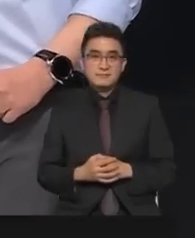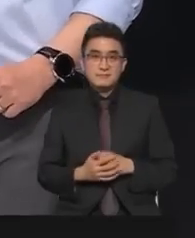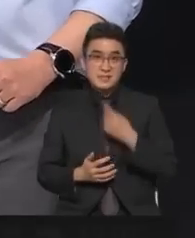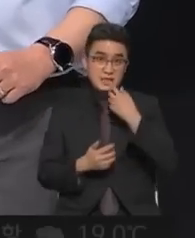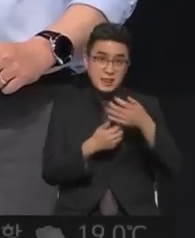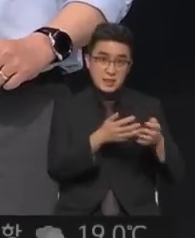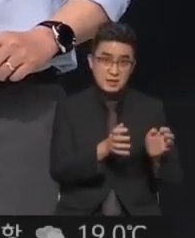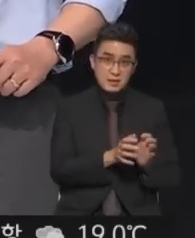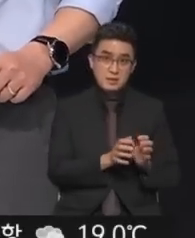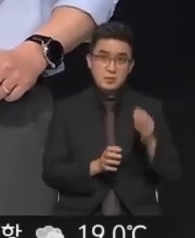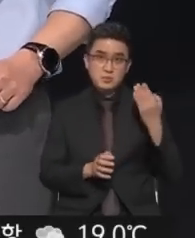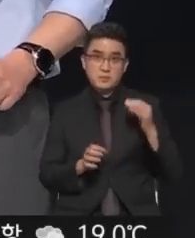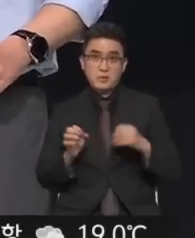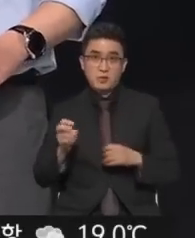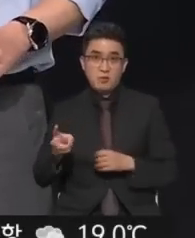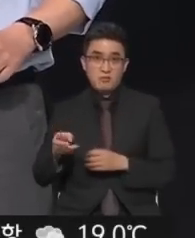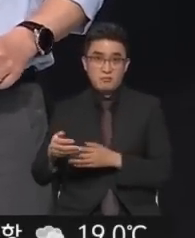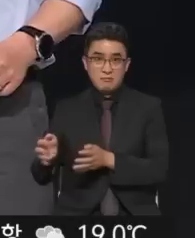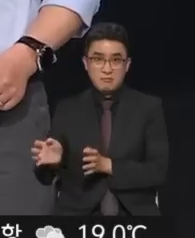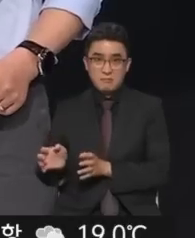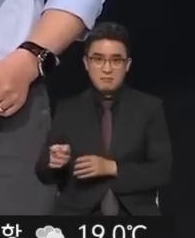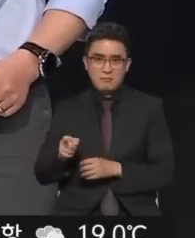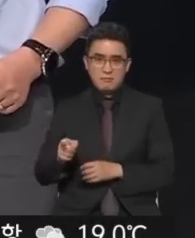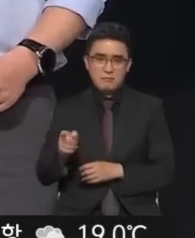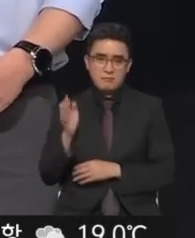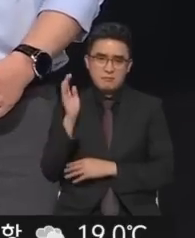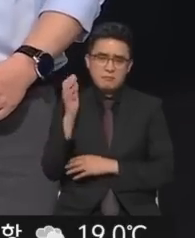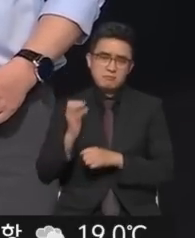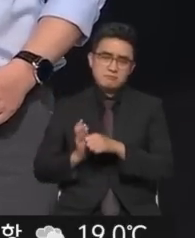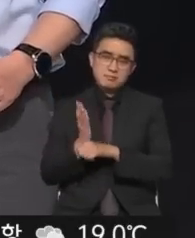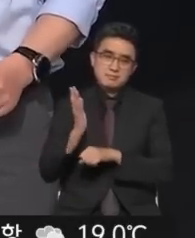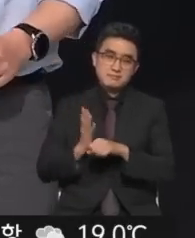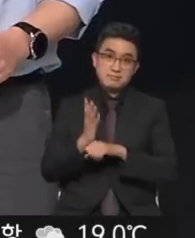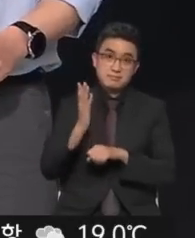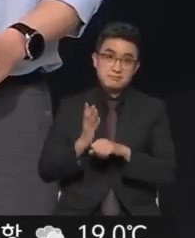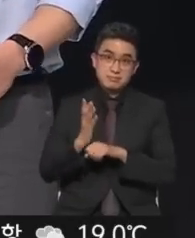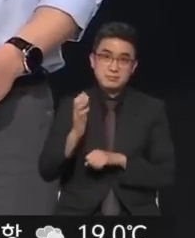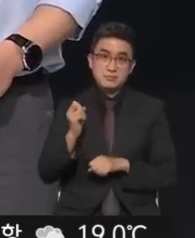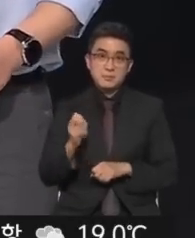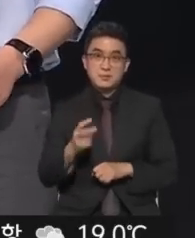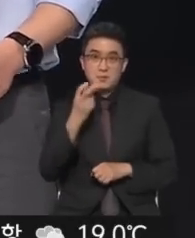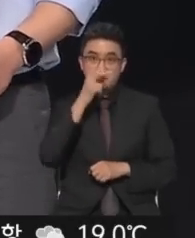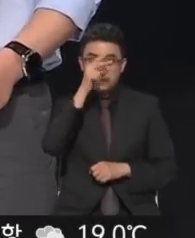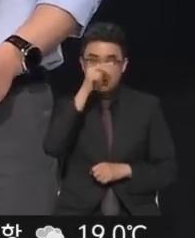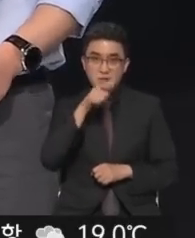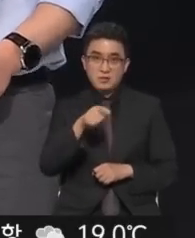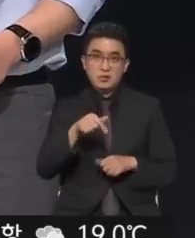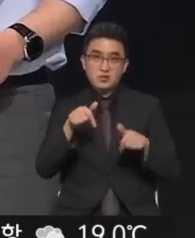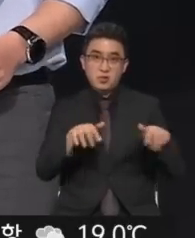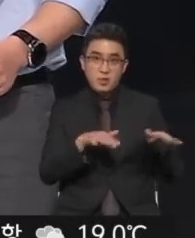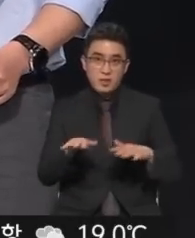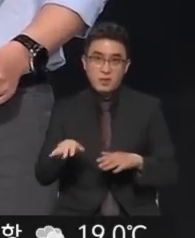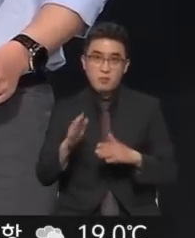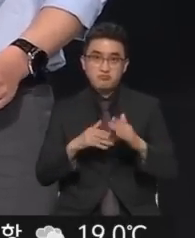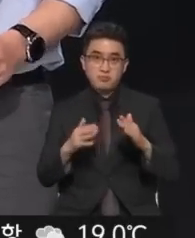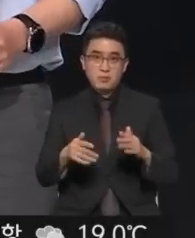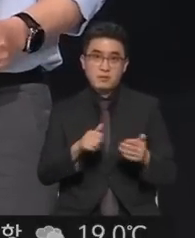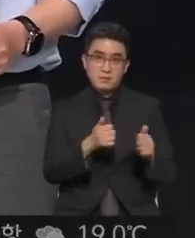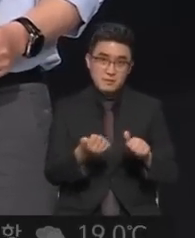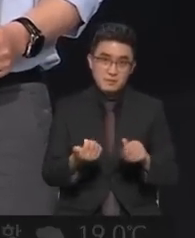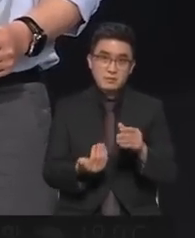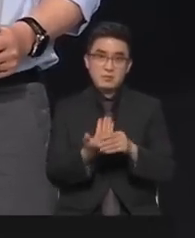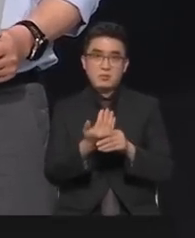민주당은 최근 여권 인사들의 잇단 강성 발언과 검찰의 서해 공무원 비격 사건, 탈북어민 북송 수사까지